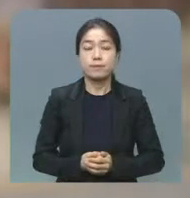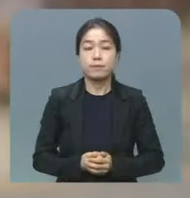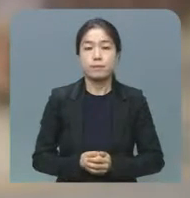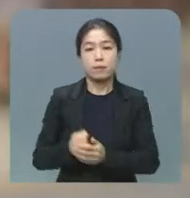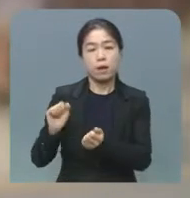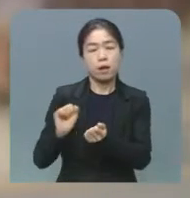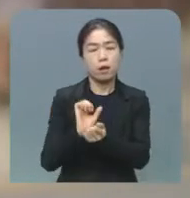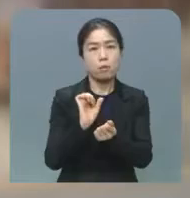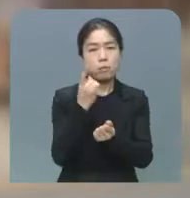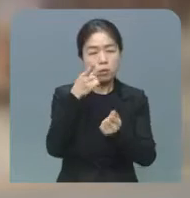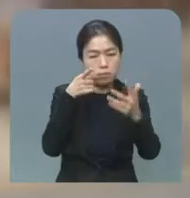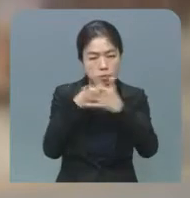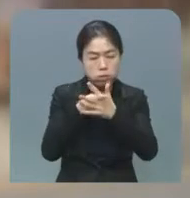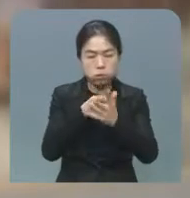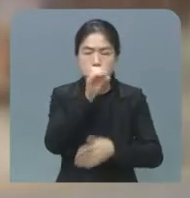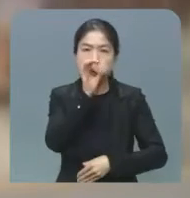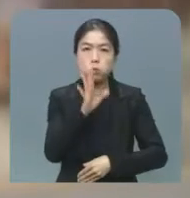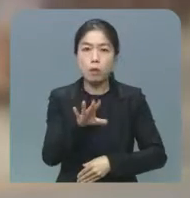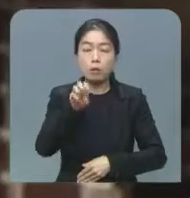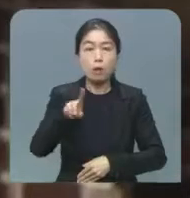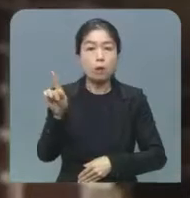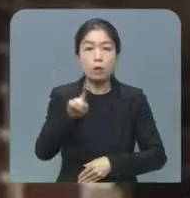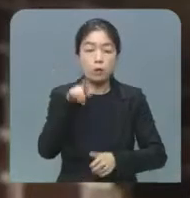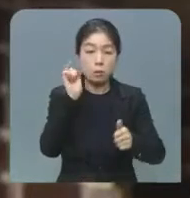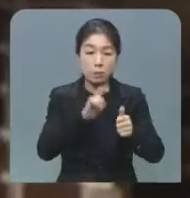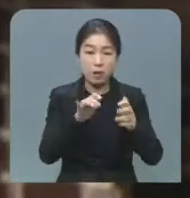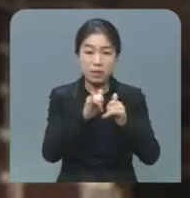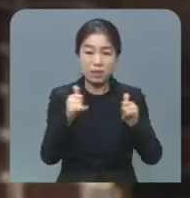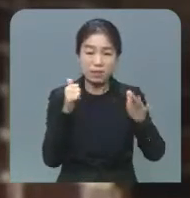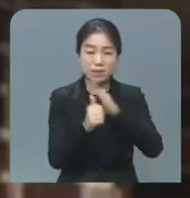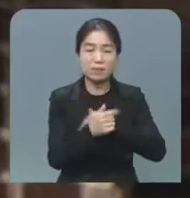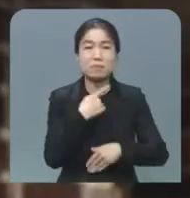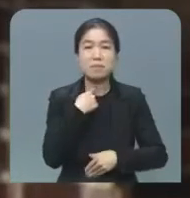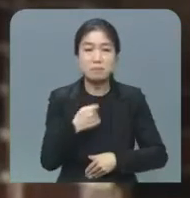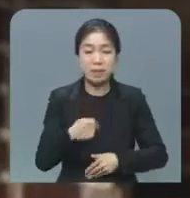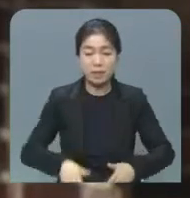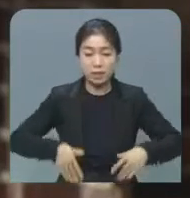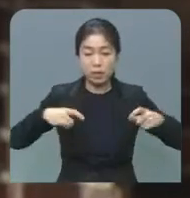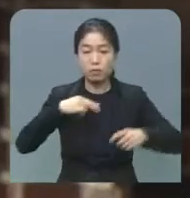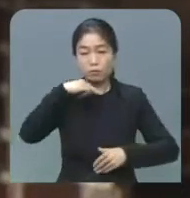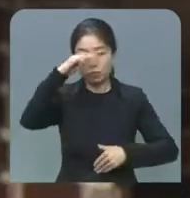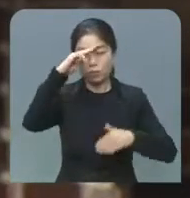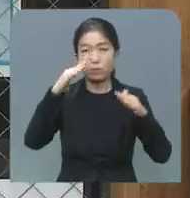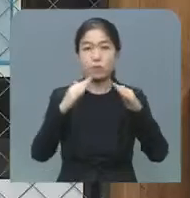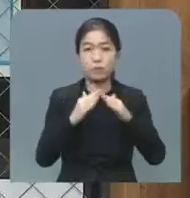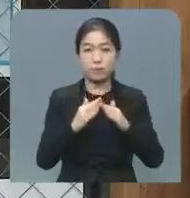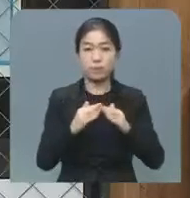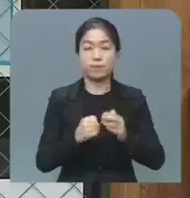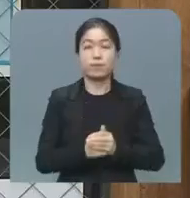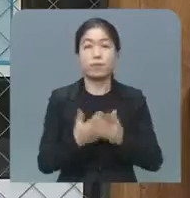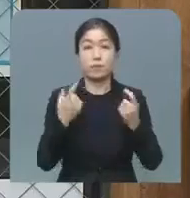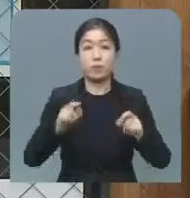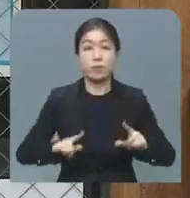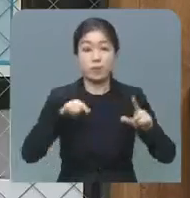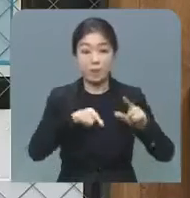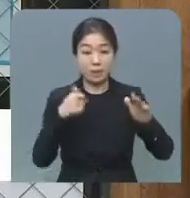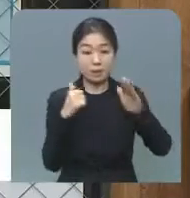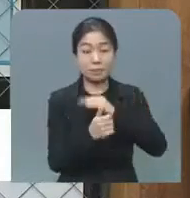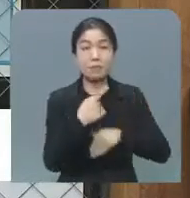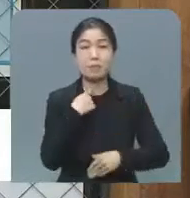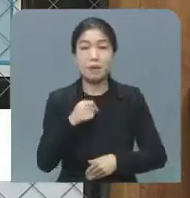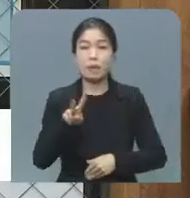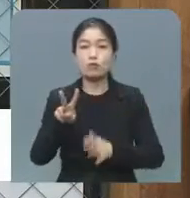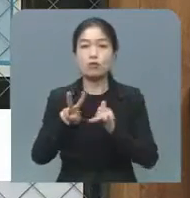감염경로 파악이 어려운 광주의 한 확진 자가 들렀던 남구 소재 호프집 같은 날 이곳을 이용했던